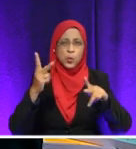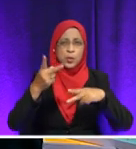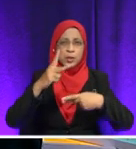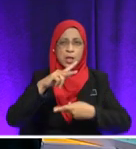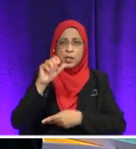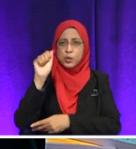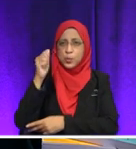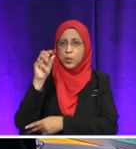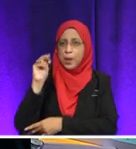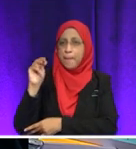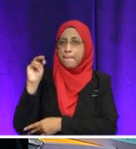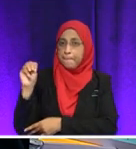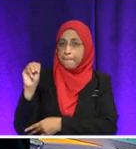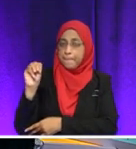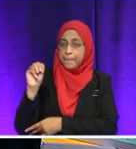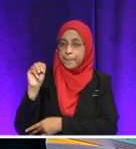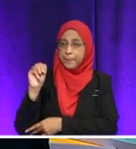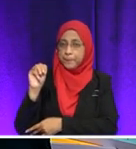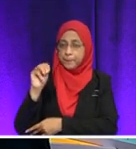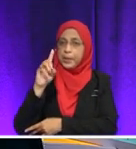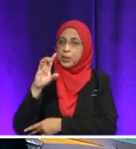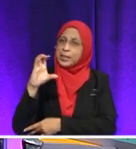10 mm jadi kita beli Anda guys